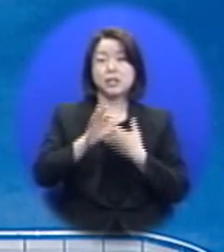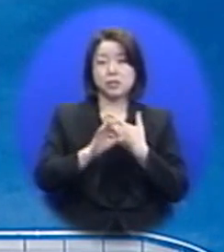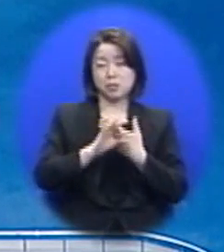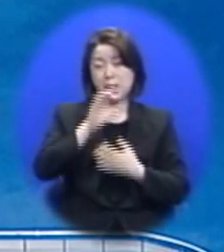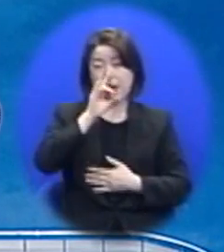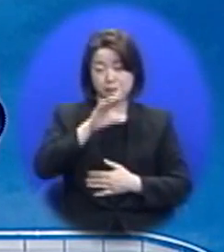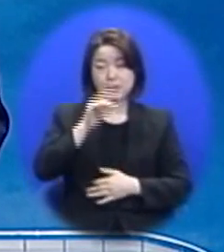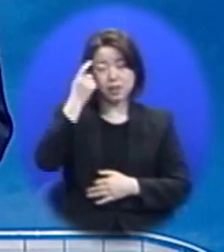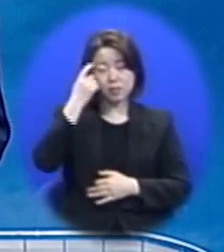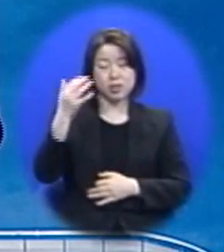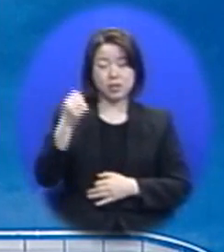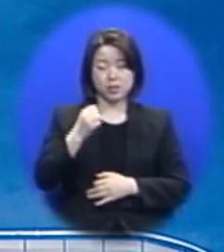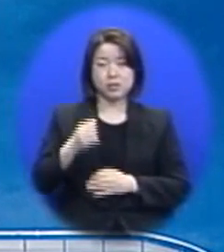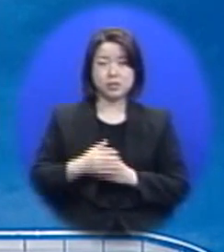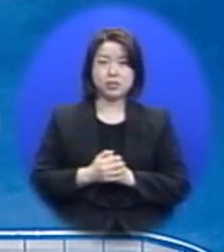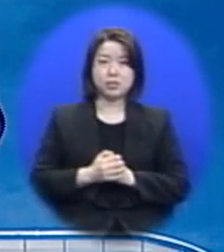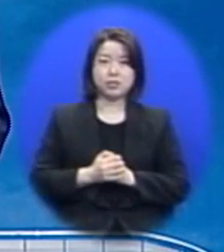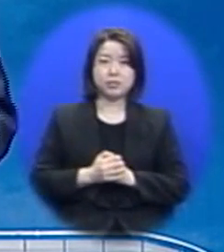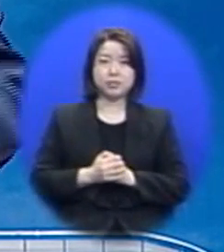생각했어요.